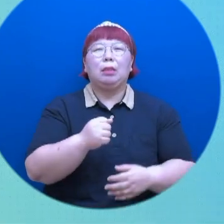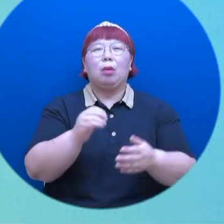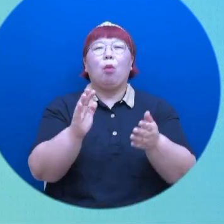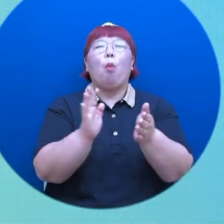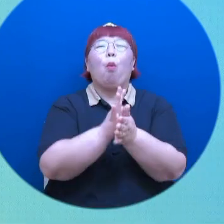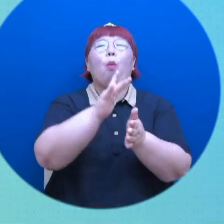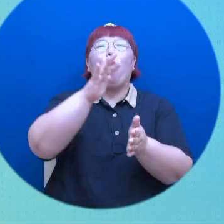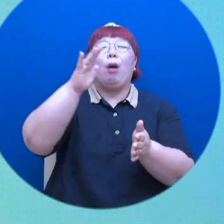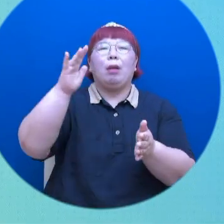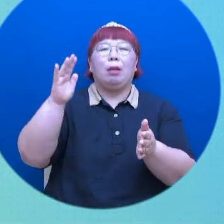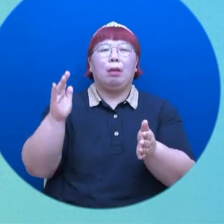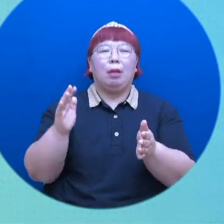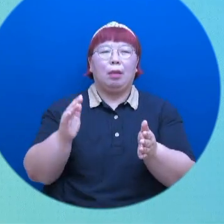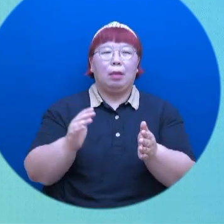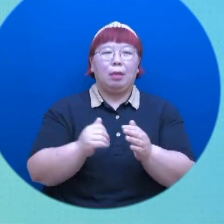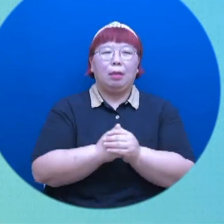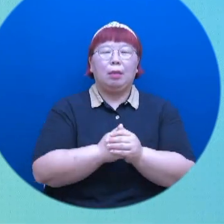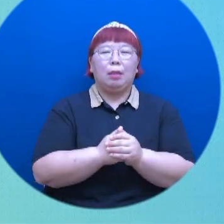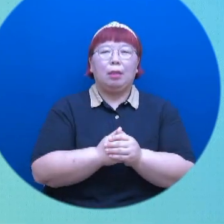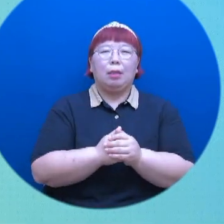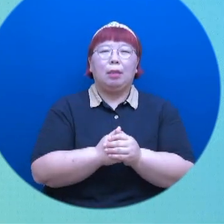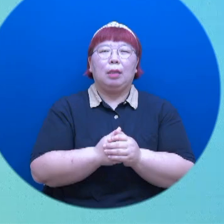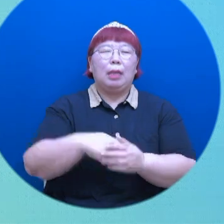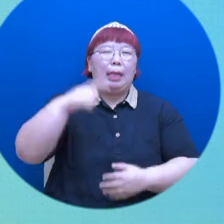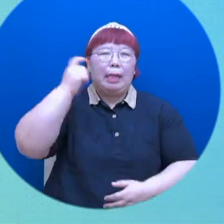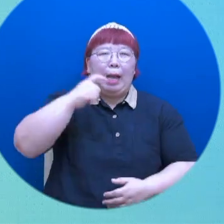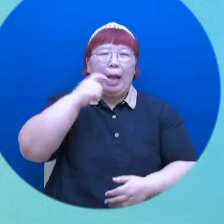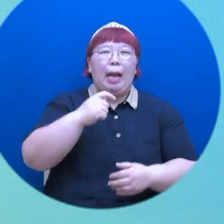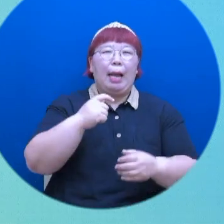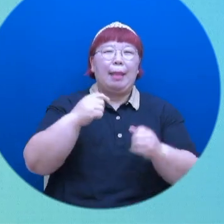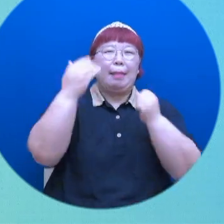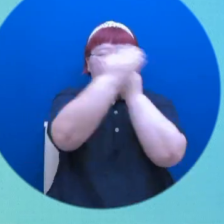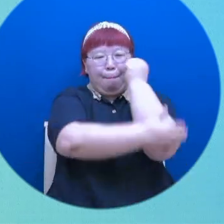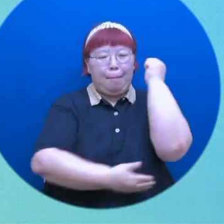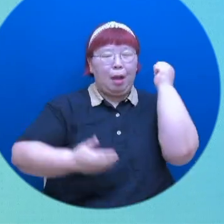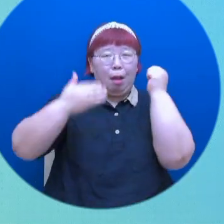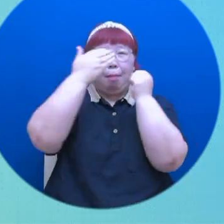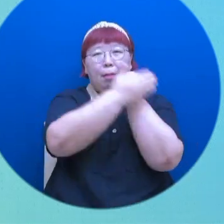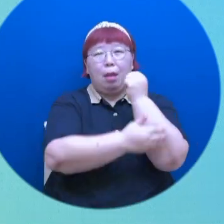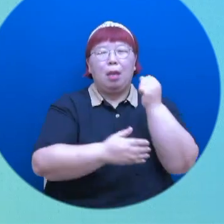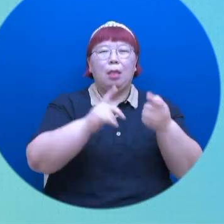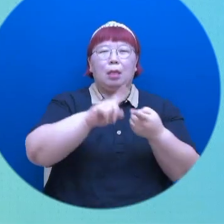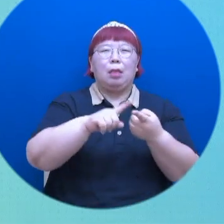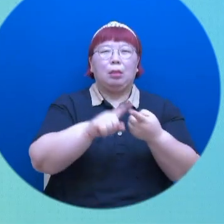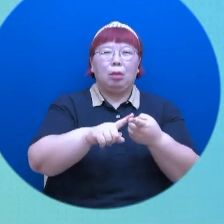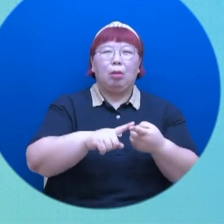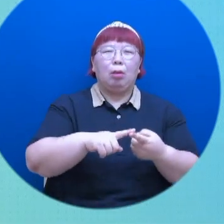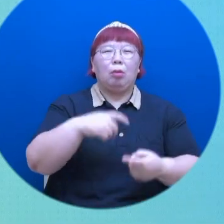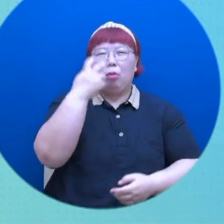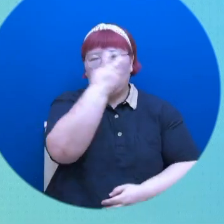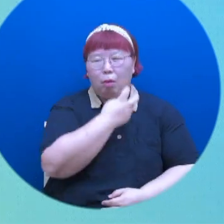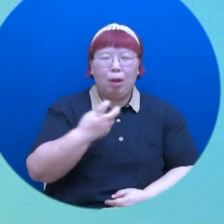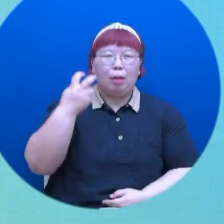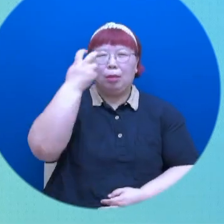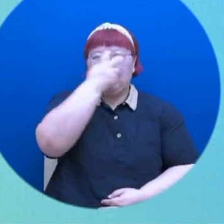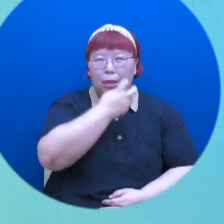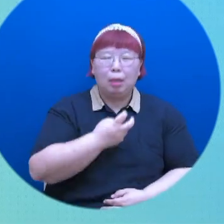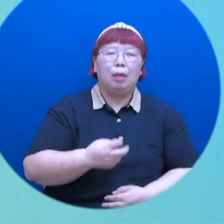값비싼 칼, 강한 방패를 계속해서 관찰하고 또